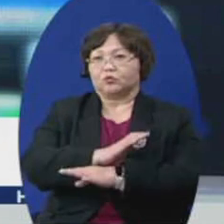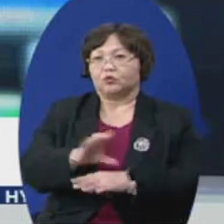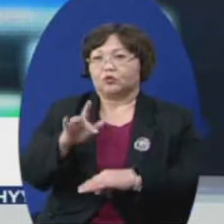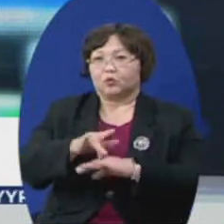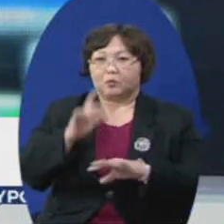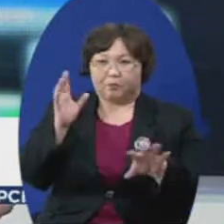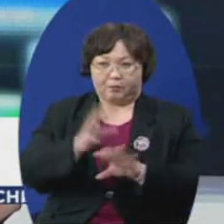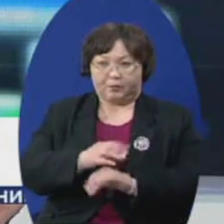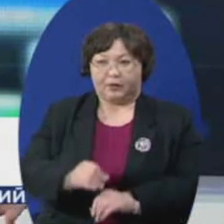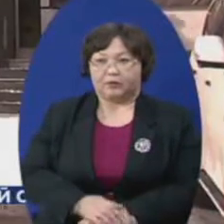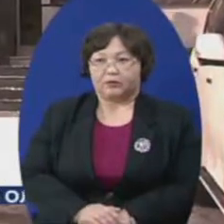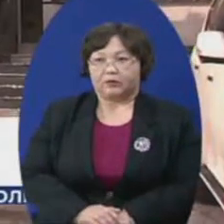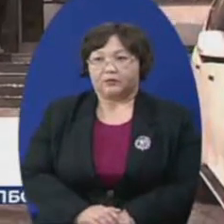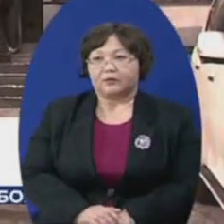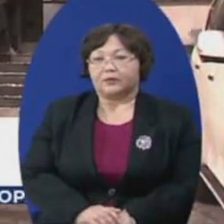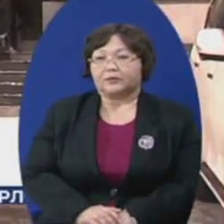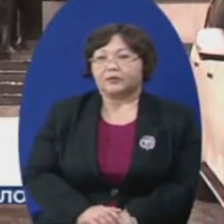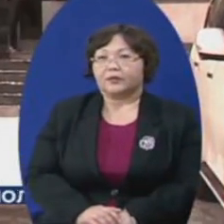байна.